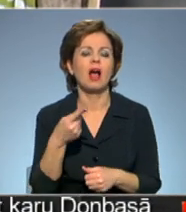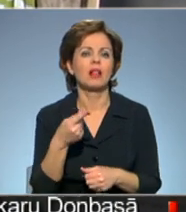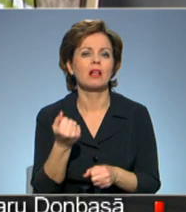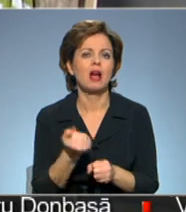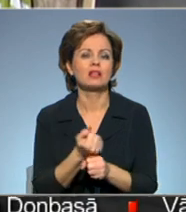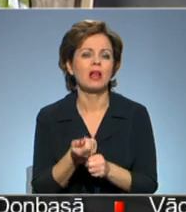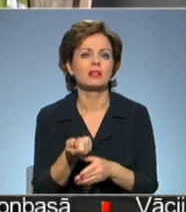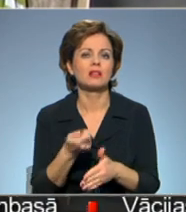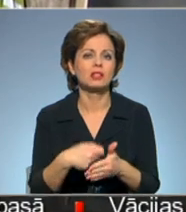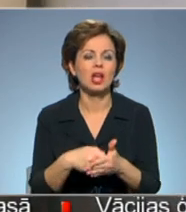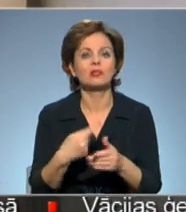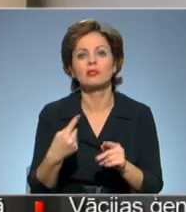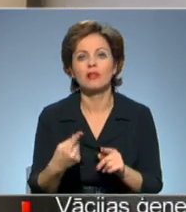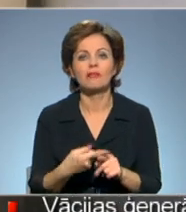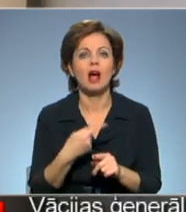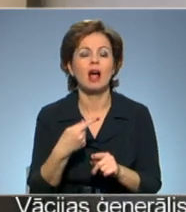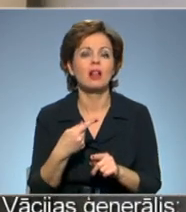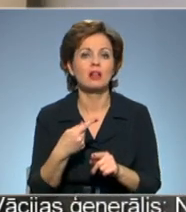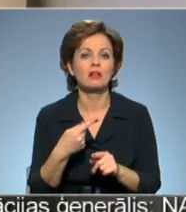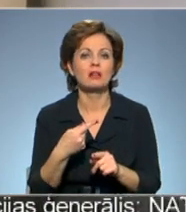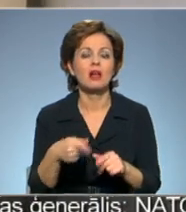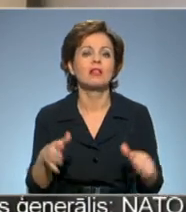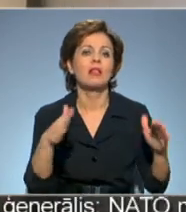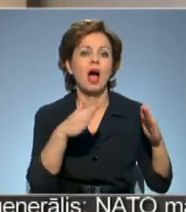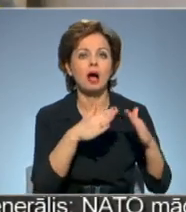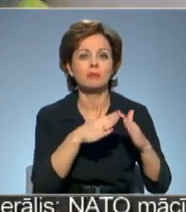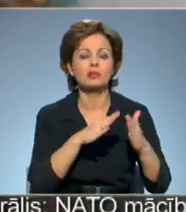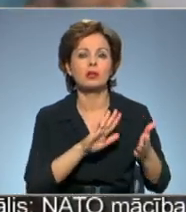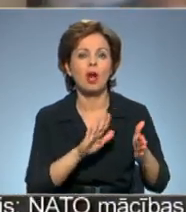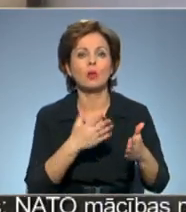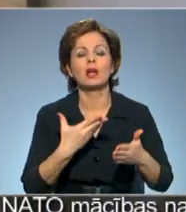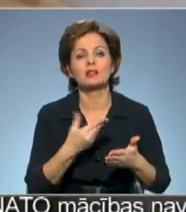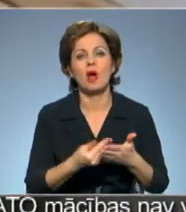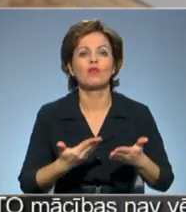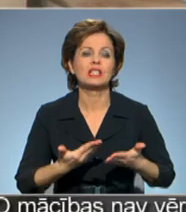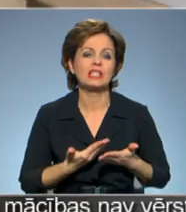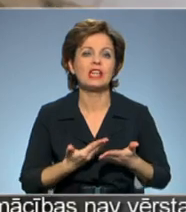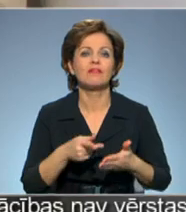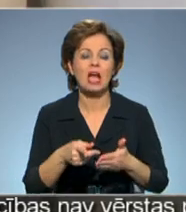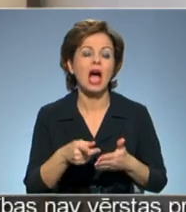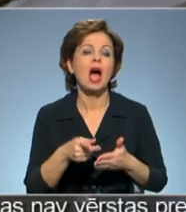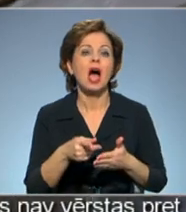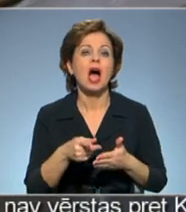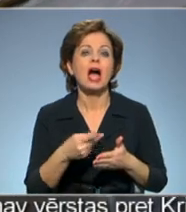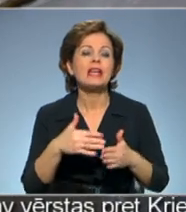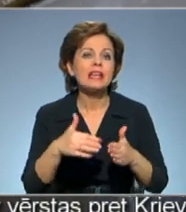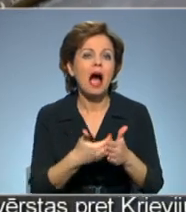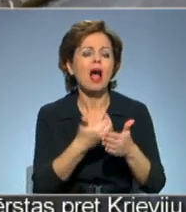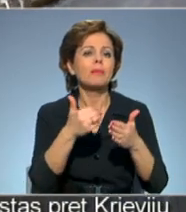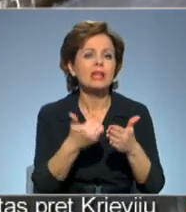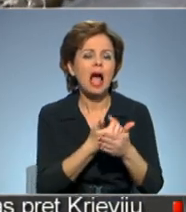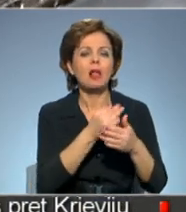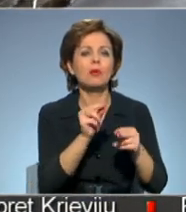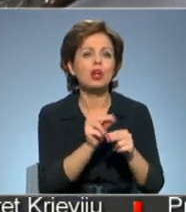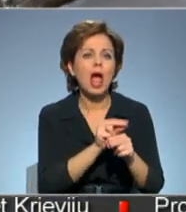aizvedināts ciet, tad ir vēl kaut kas aizvedināts ciet, un tas nams ir kaut kādu savu dzīvi dzīvojis. Burtiski ielāps uz ielāp, remonts